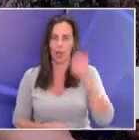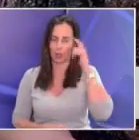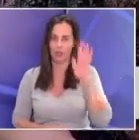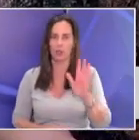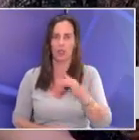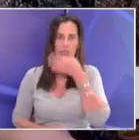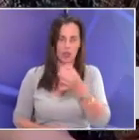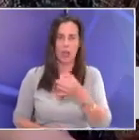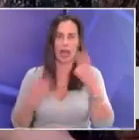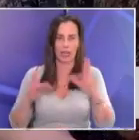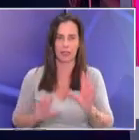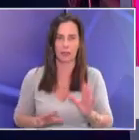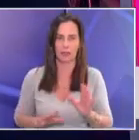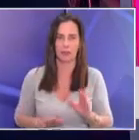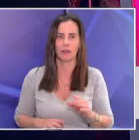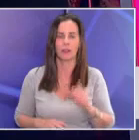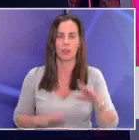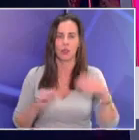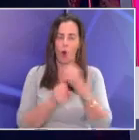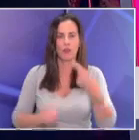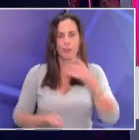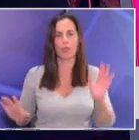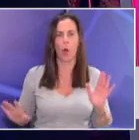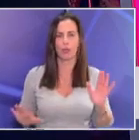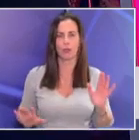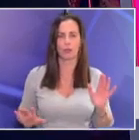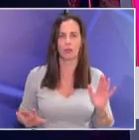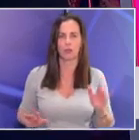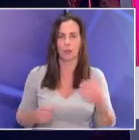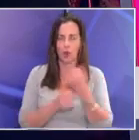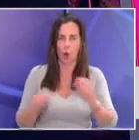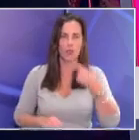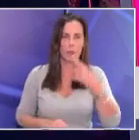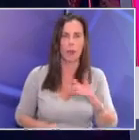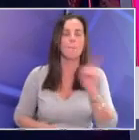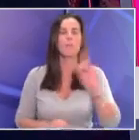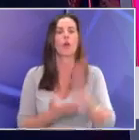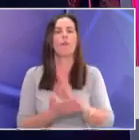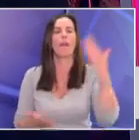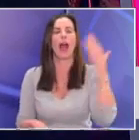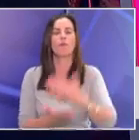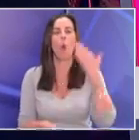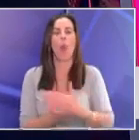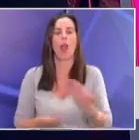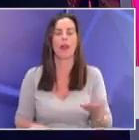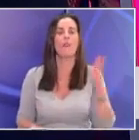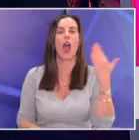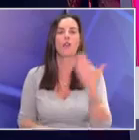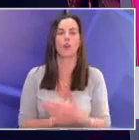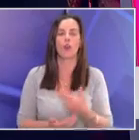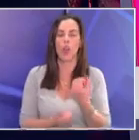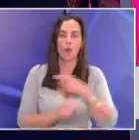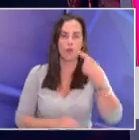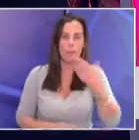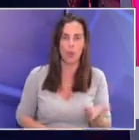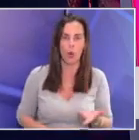חושבת, השאלה הקריטית זה ככה. מדובר על חופש ביטוי. אוקיי? חופש ביטוי... מי קובע את הגבולות של חופש הביטוי? זאת השאלה. לחופש